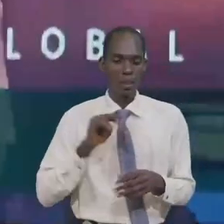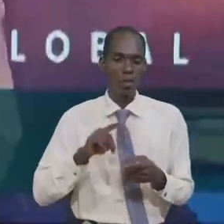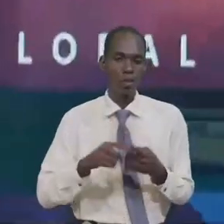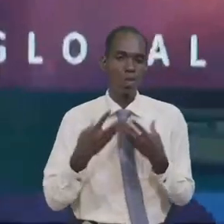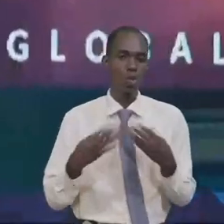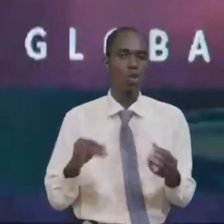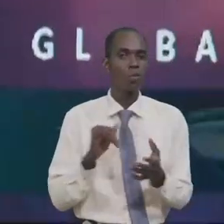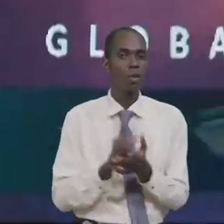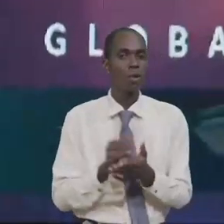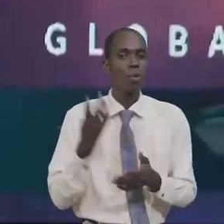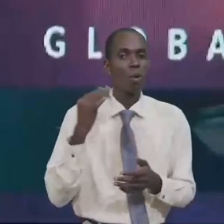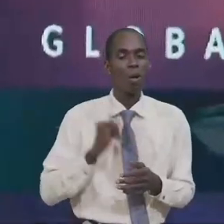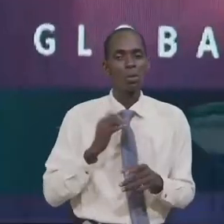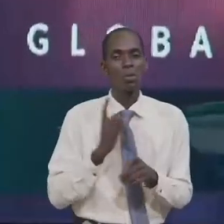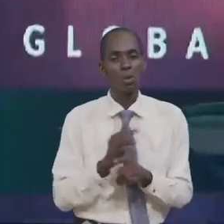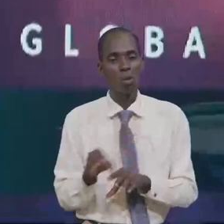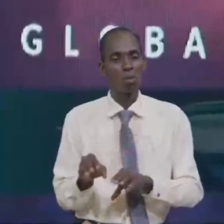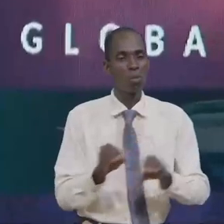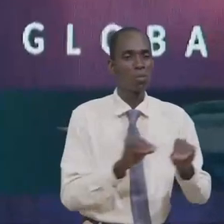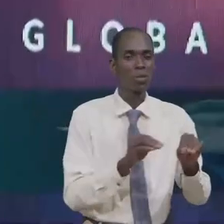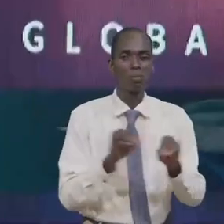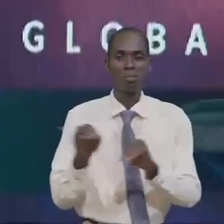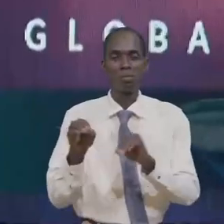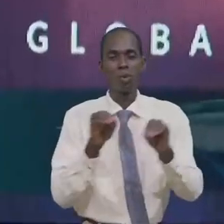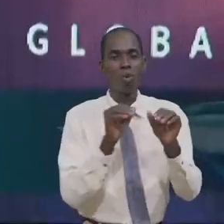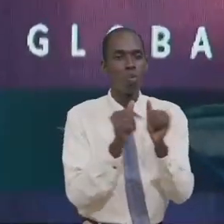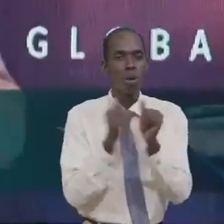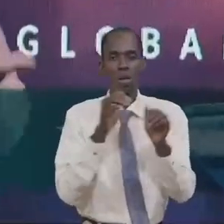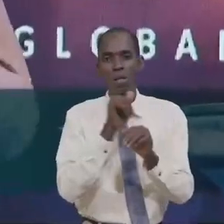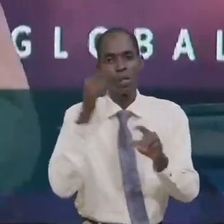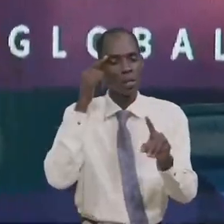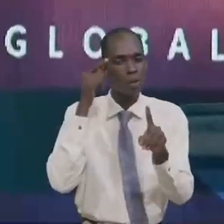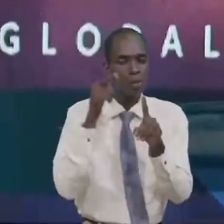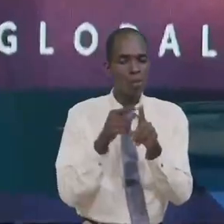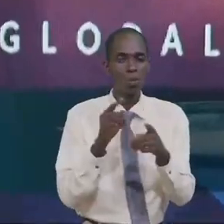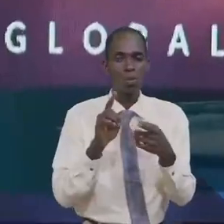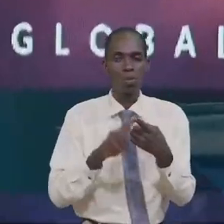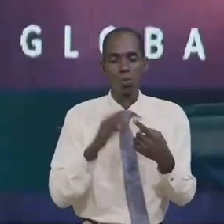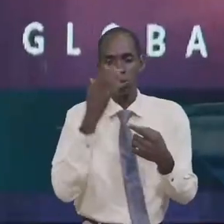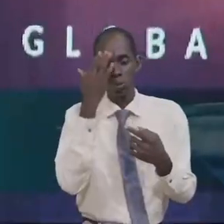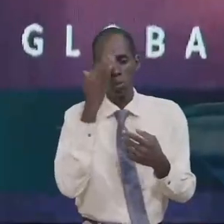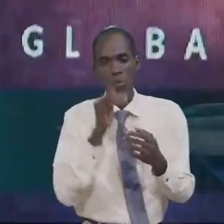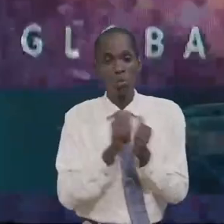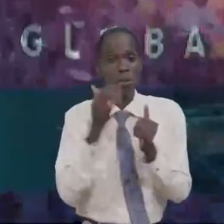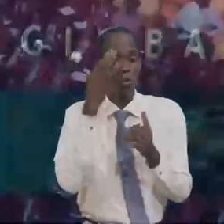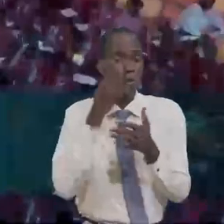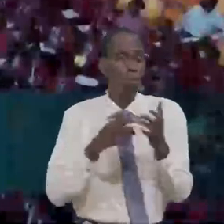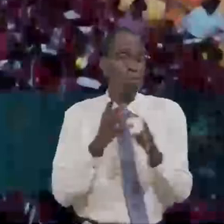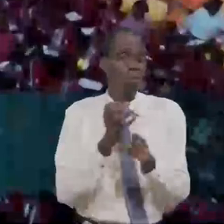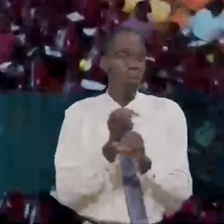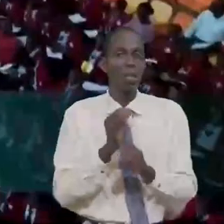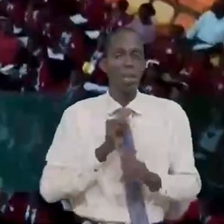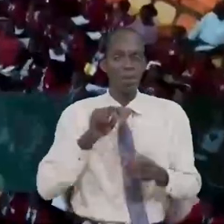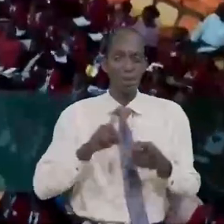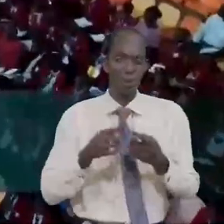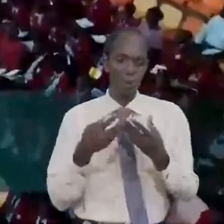je me baladais par-ci par là sans savoir ce que j'allais réaliser bien sûr mais là je dois corriger cela je dois corriger